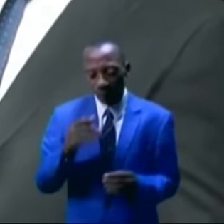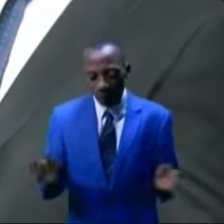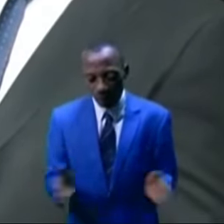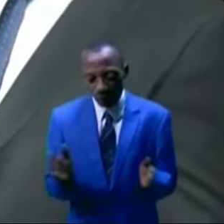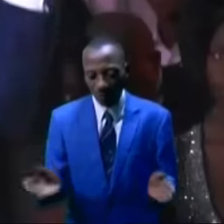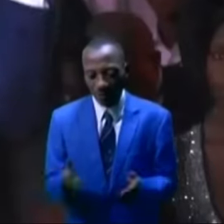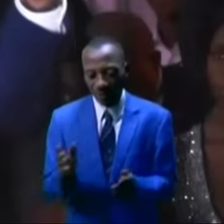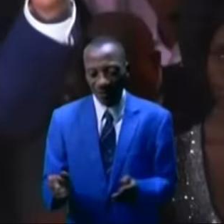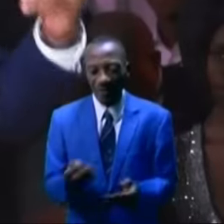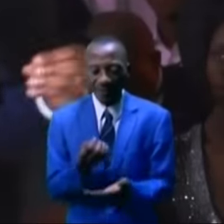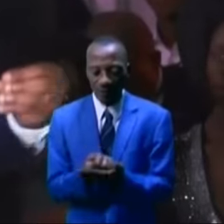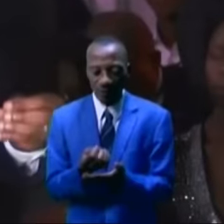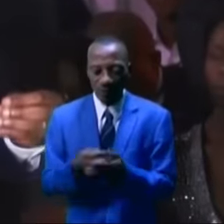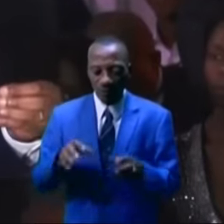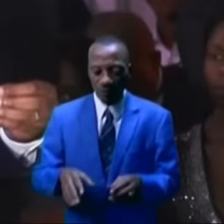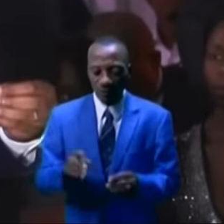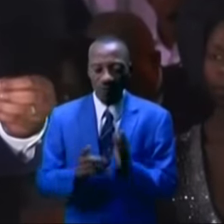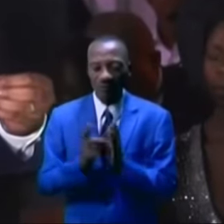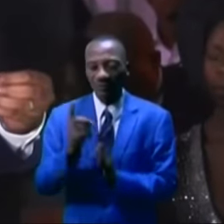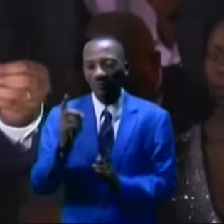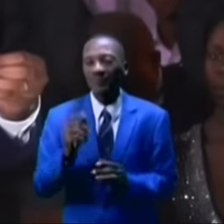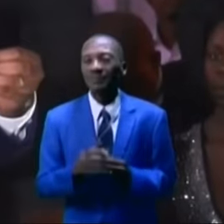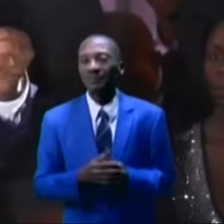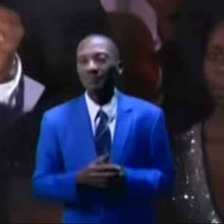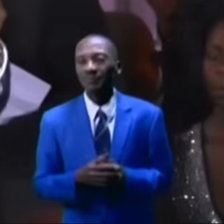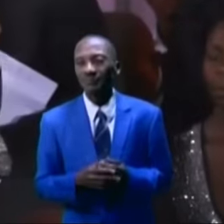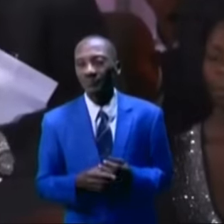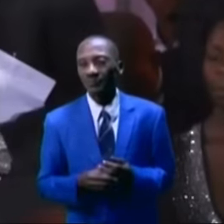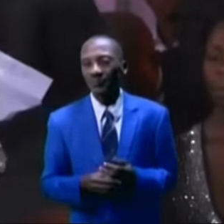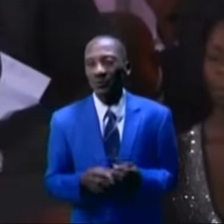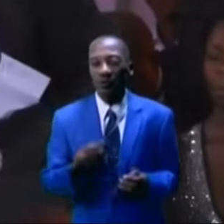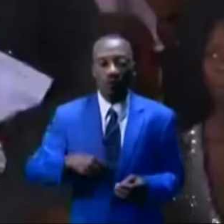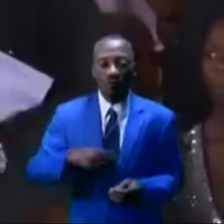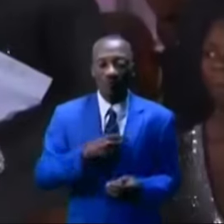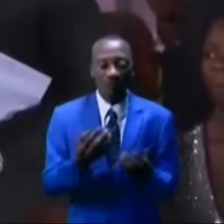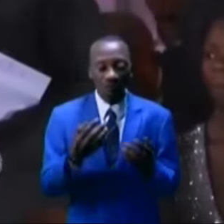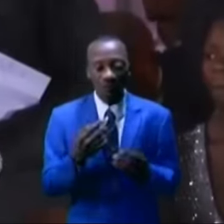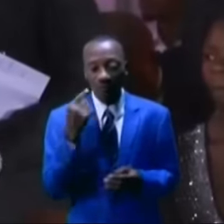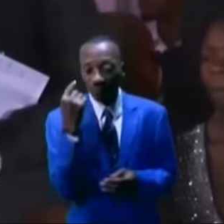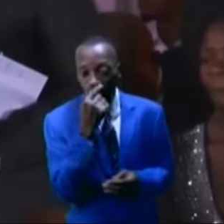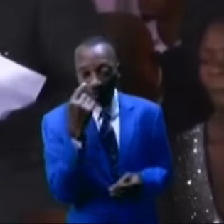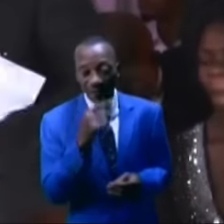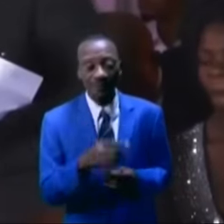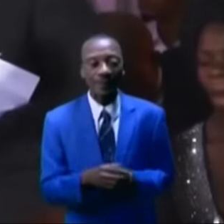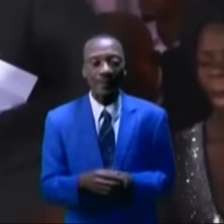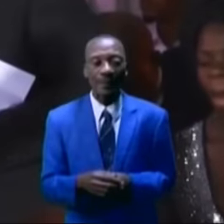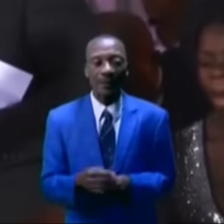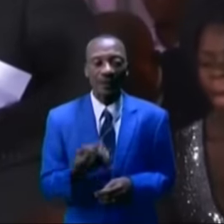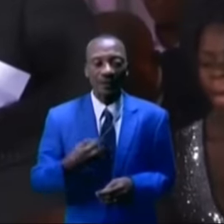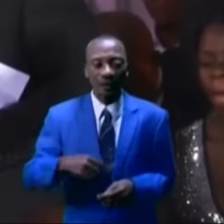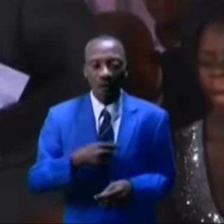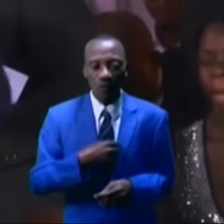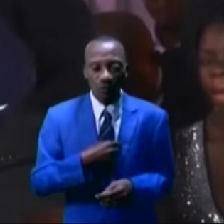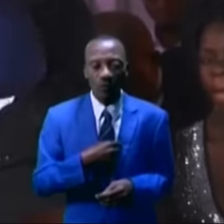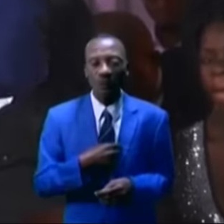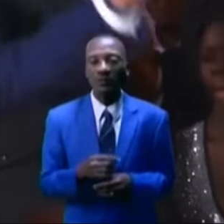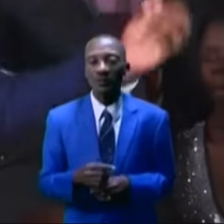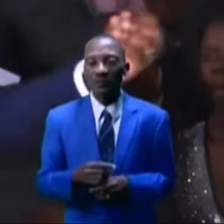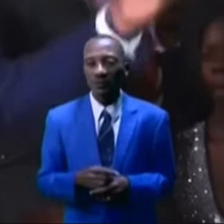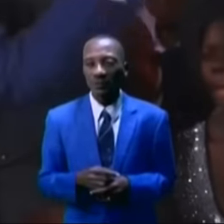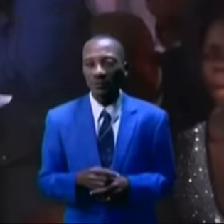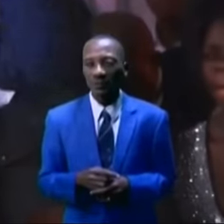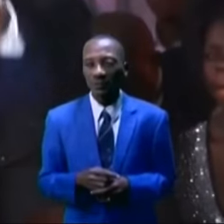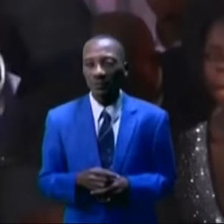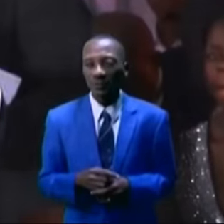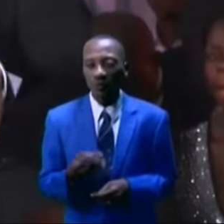avons voulu démontrer que nous sommes aujourd'hui en enfer, mais c'est un paradis